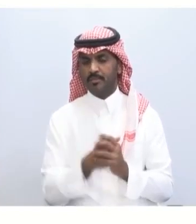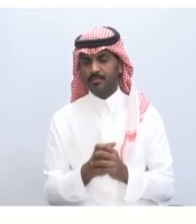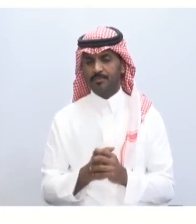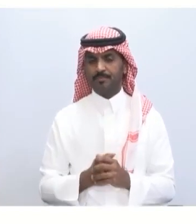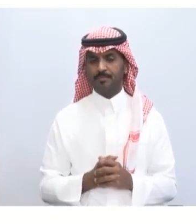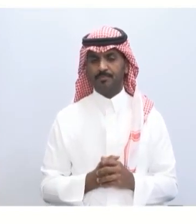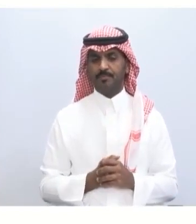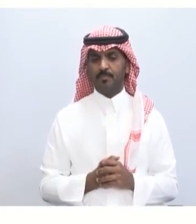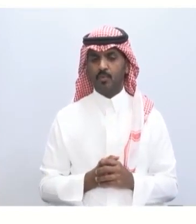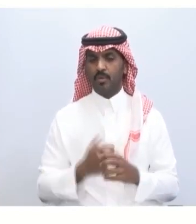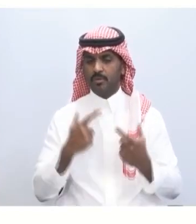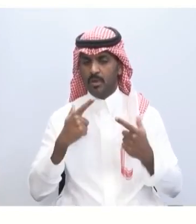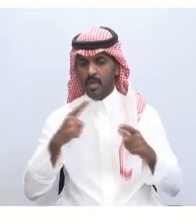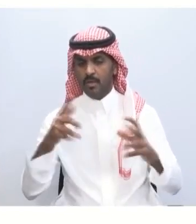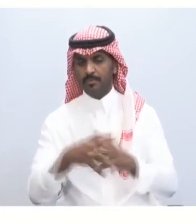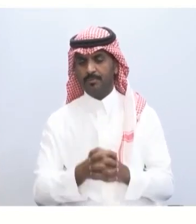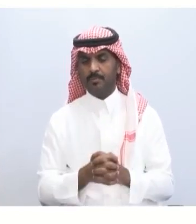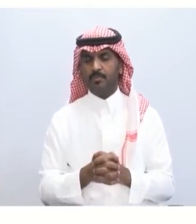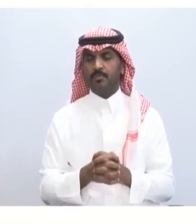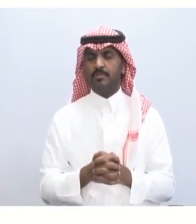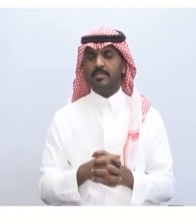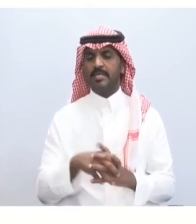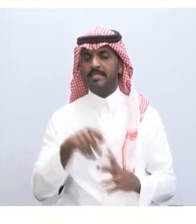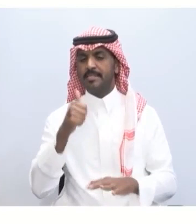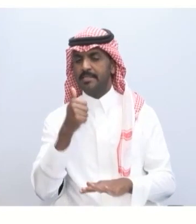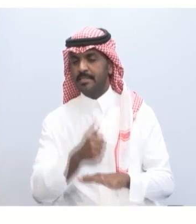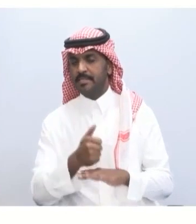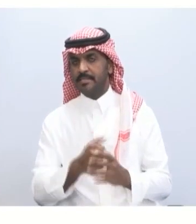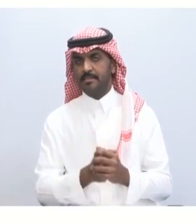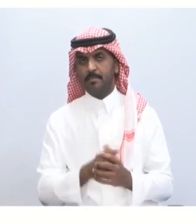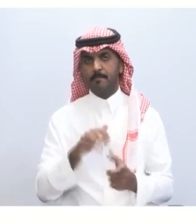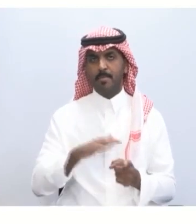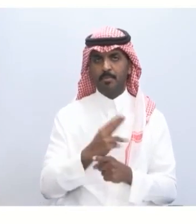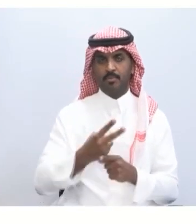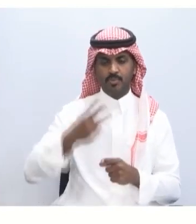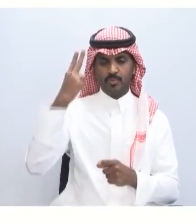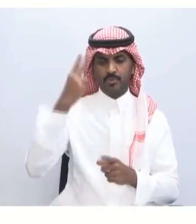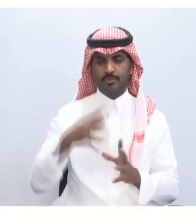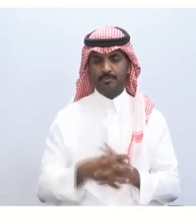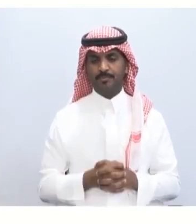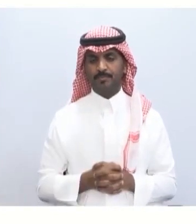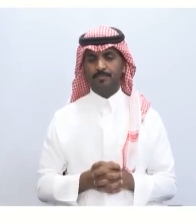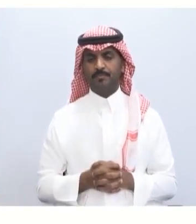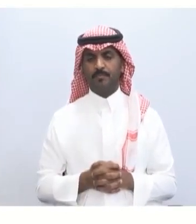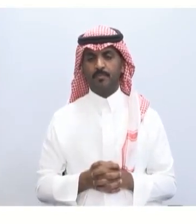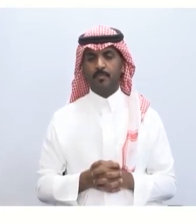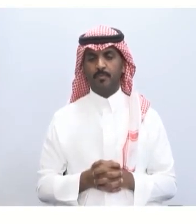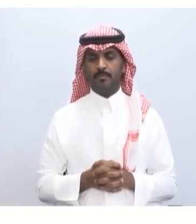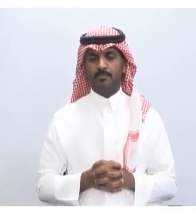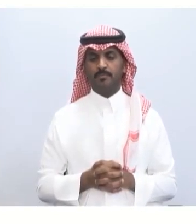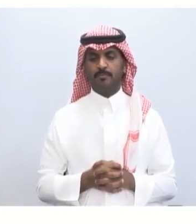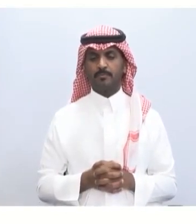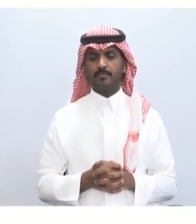الرياض والانطلاق نحو تاسيس المملكه العربيه